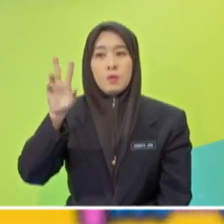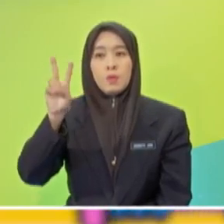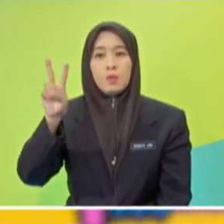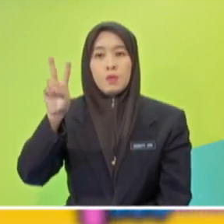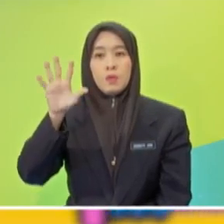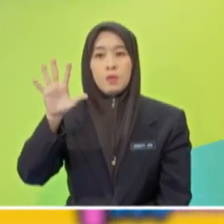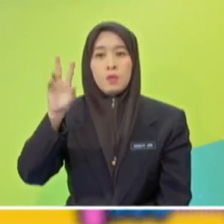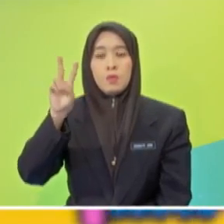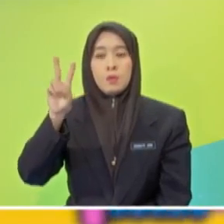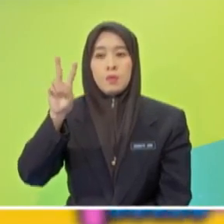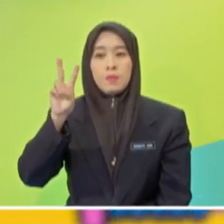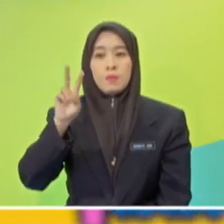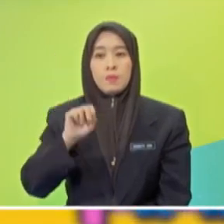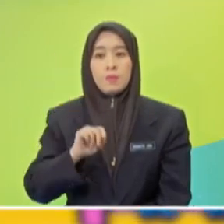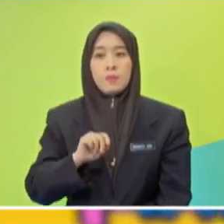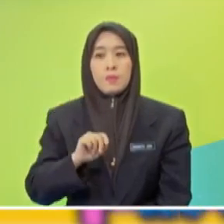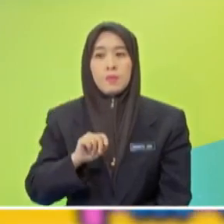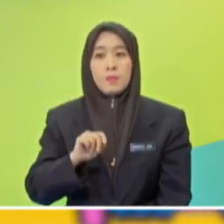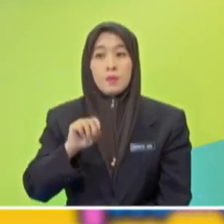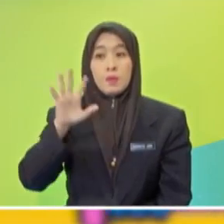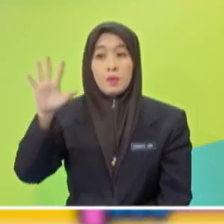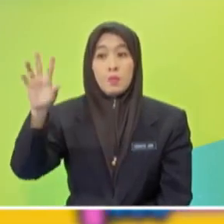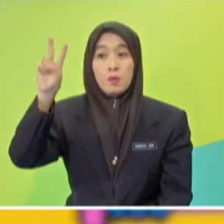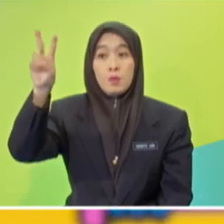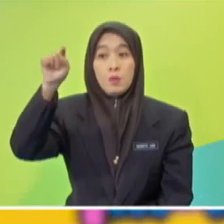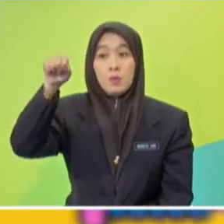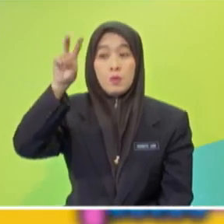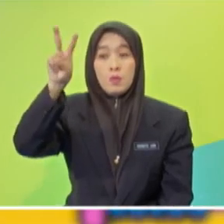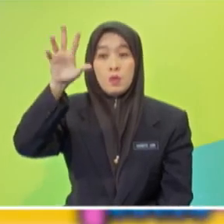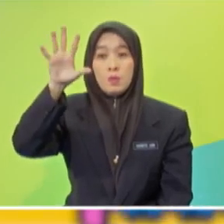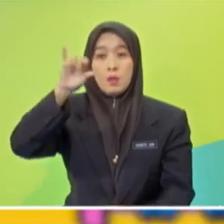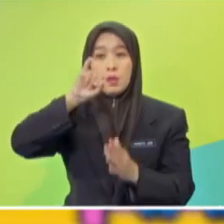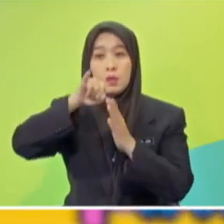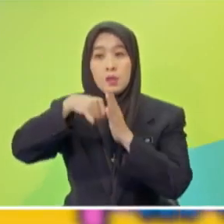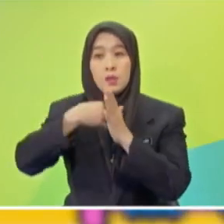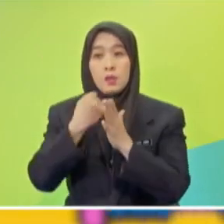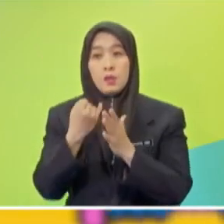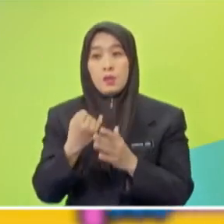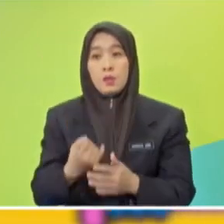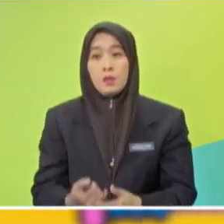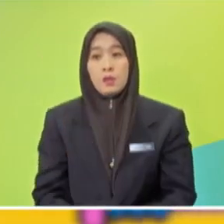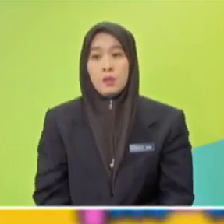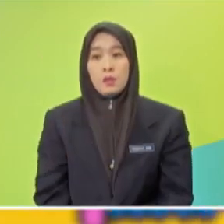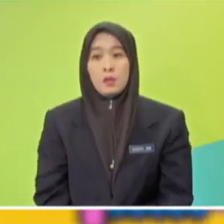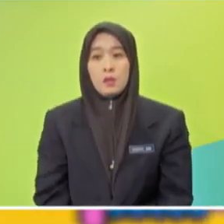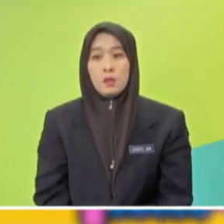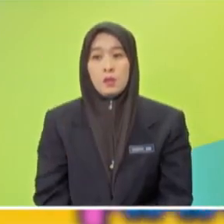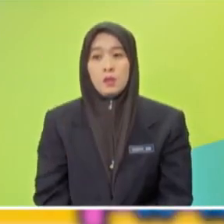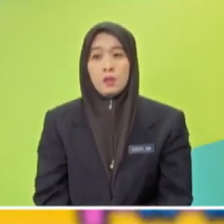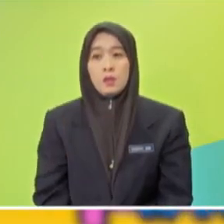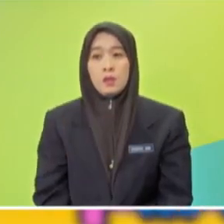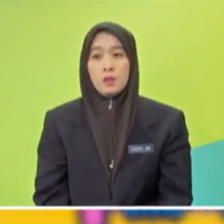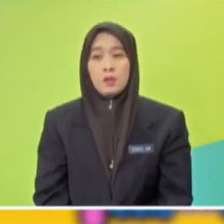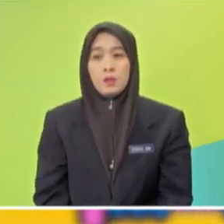kita lihat Adakah jawaban mereka sama Oke 52 populer 25 eh kamu lah Cikgu